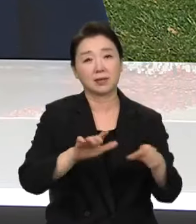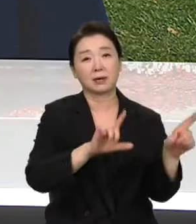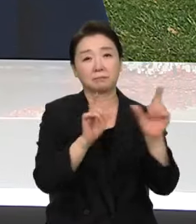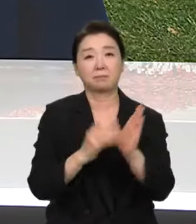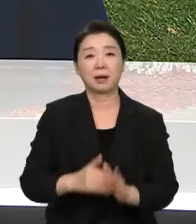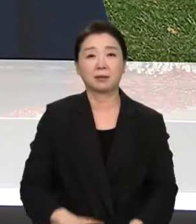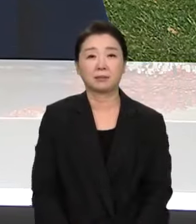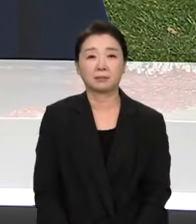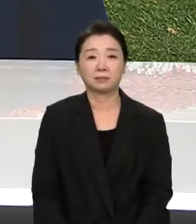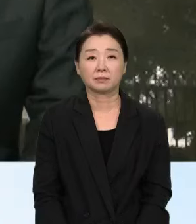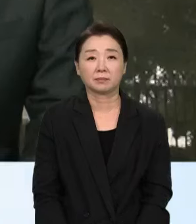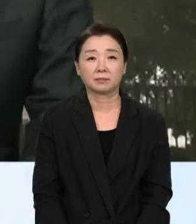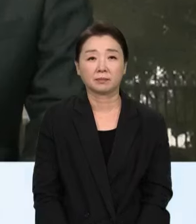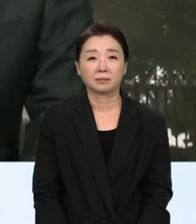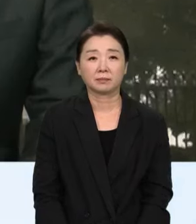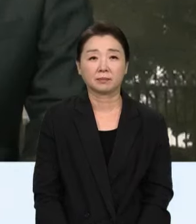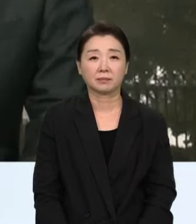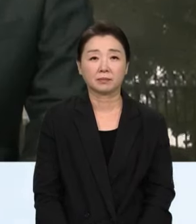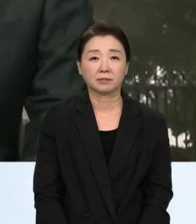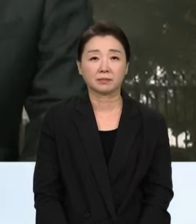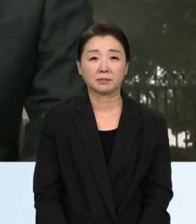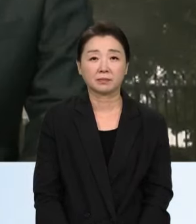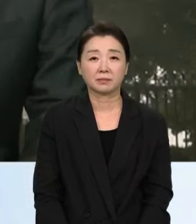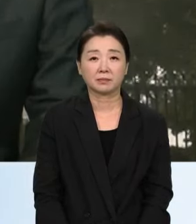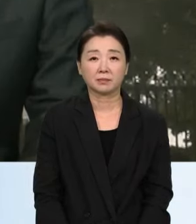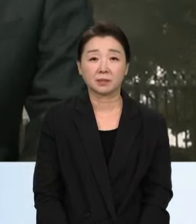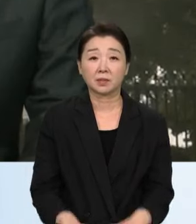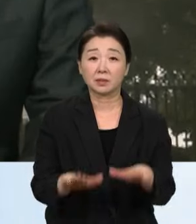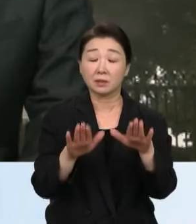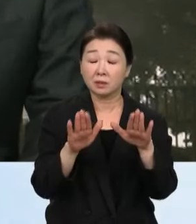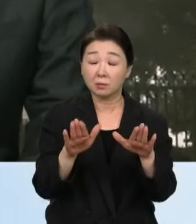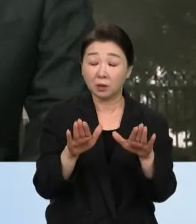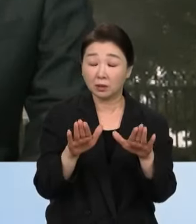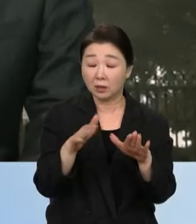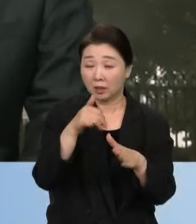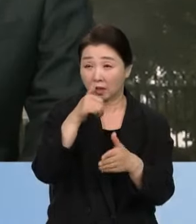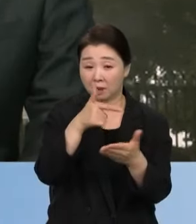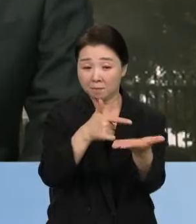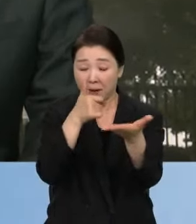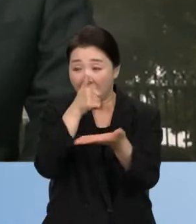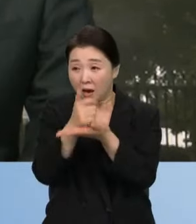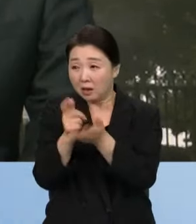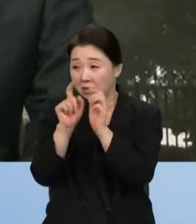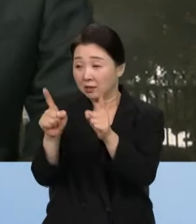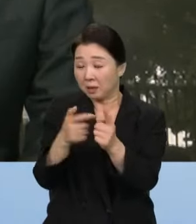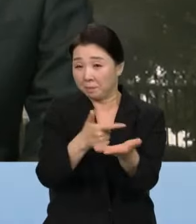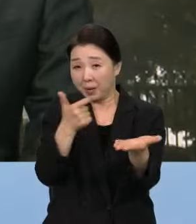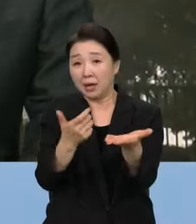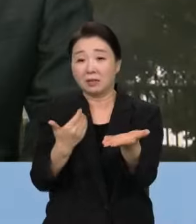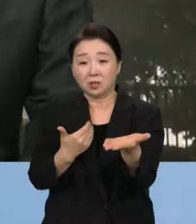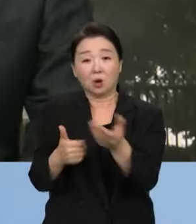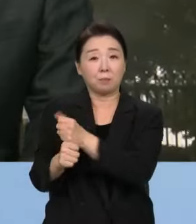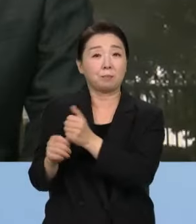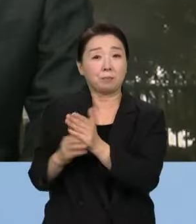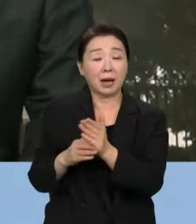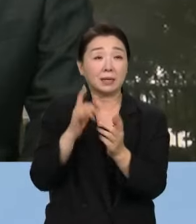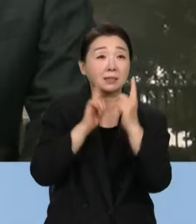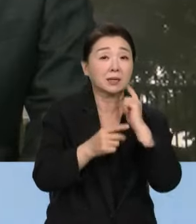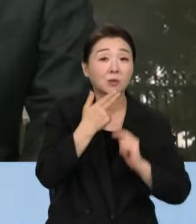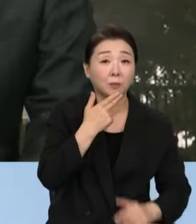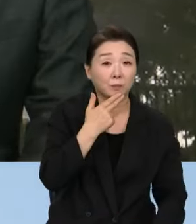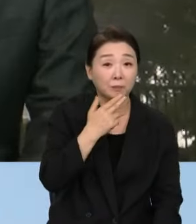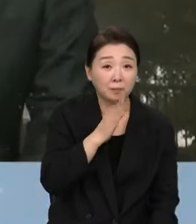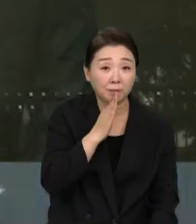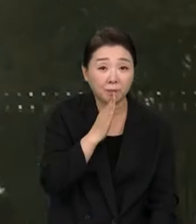소식 알아보겠습니다 자 강태원 투파 이번엔 용의자가 총격 전에 붙잡히면서 트럼프가 다치는 일은 없었다고